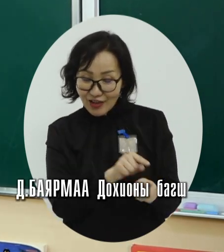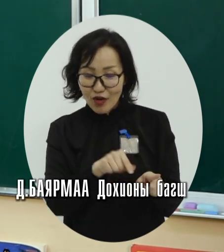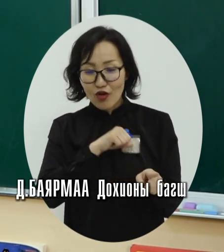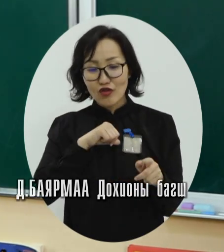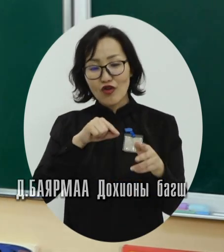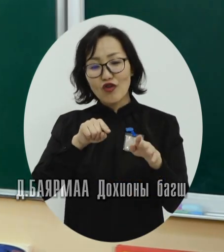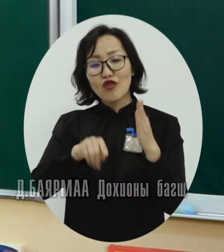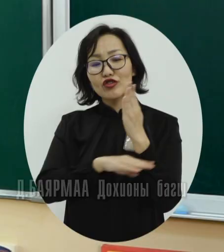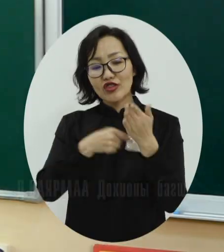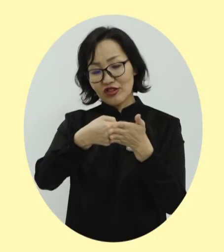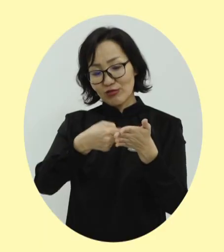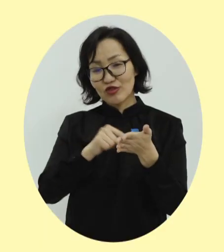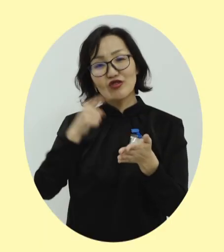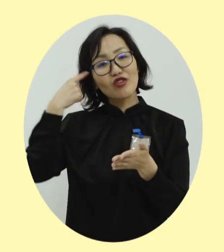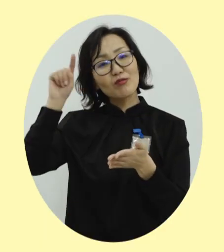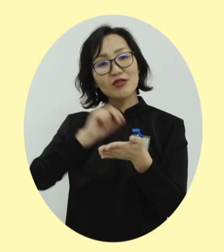зохион бичиж ирээрээ.